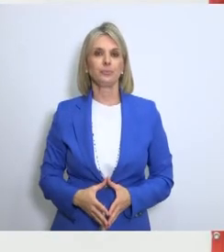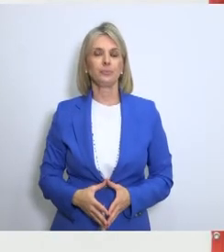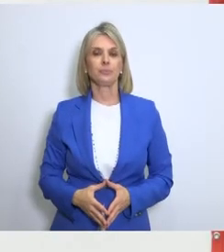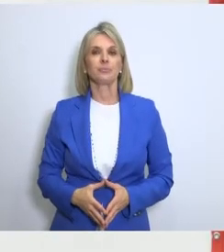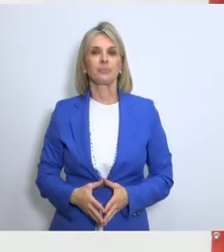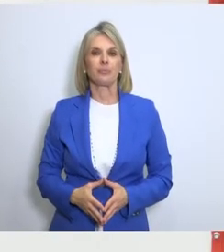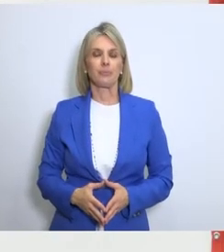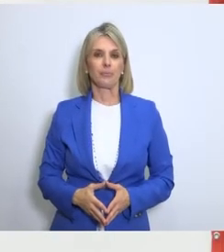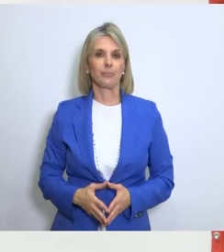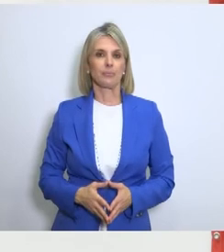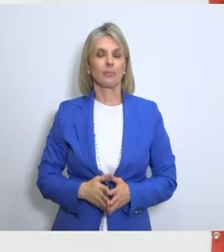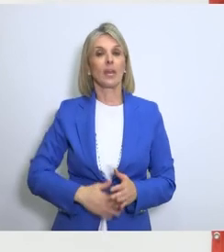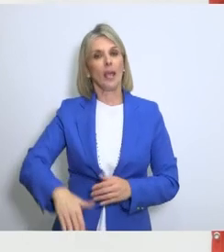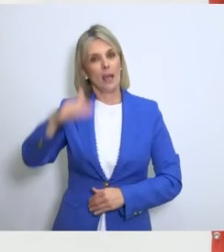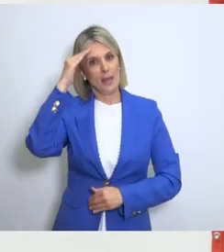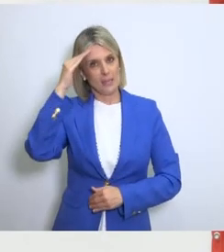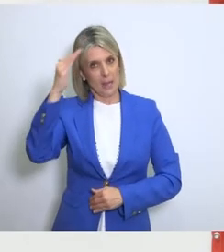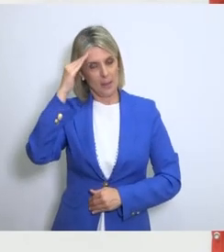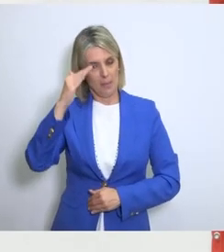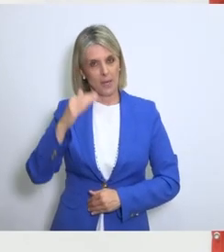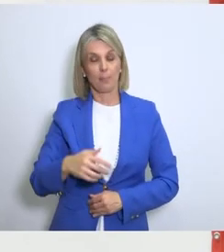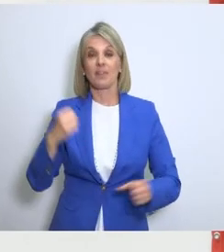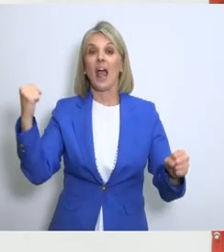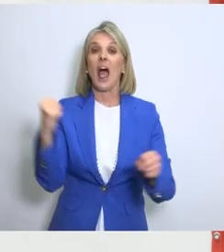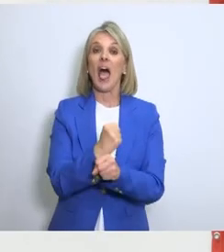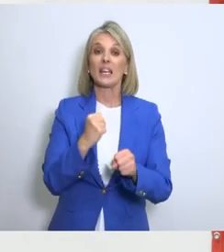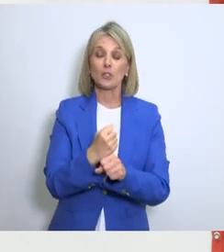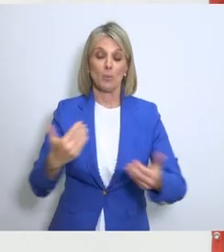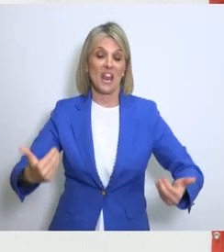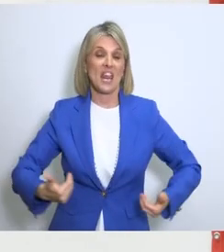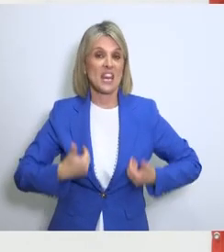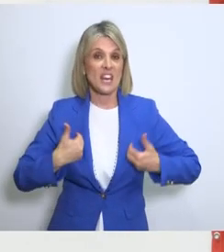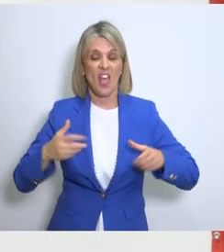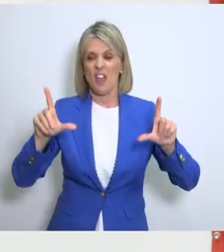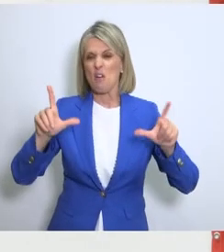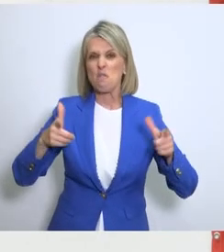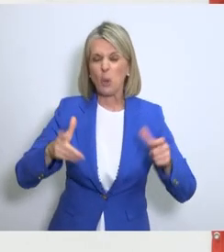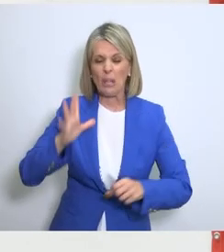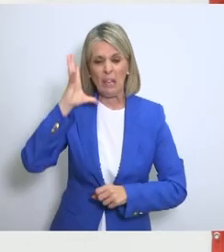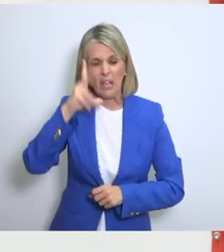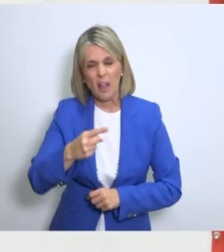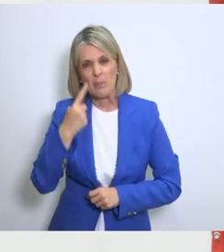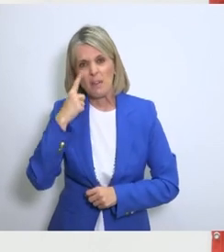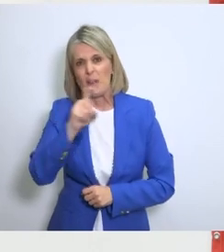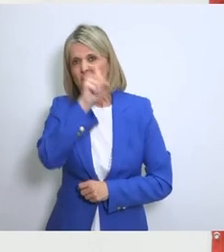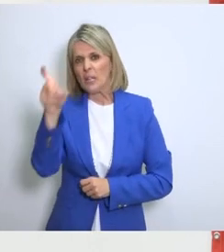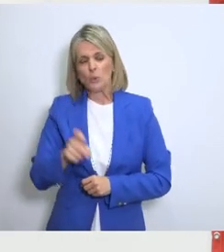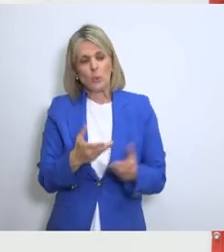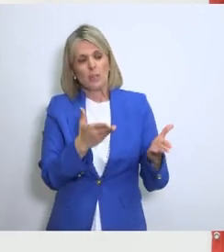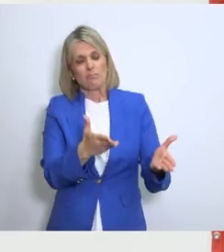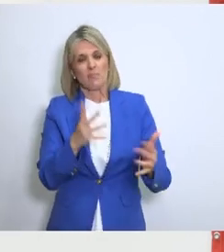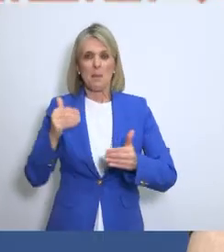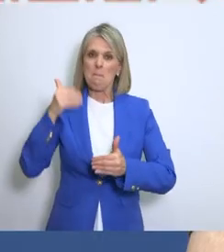Καλημέρα και από μένα. Οι εργαζόμενοι, η νεολαία και τα φτωχά λαϊκά στρώματα βλέπουμε καθημερινά τις ζωές, το μέλλον και